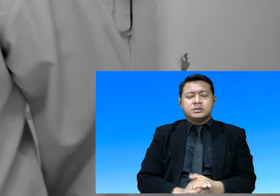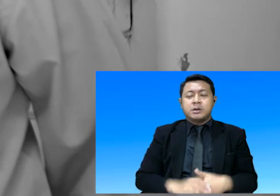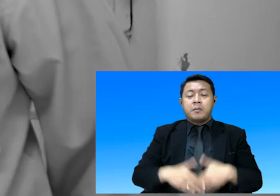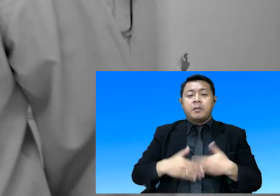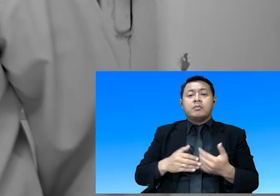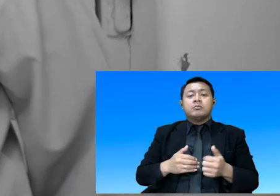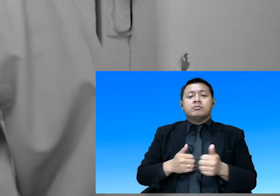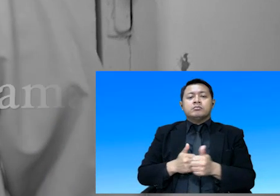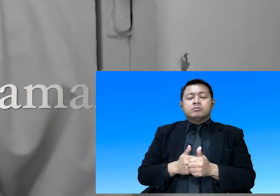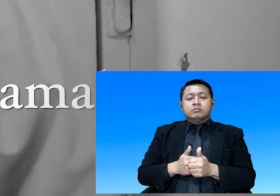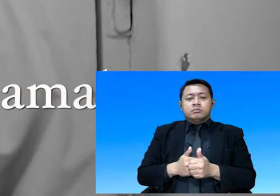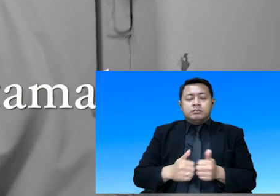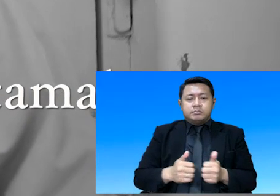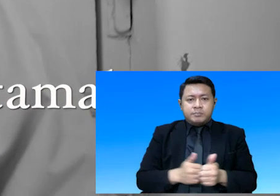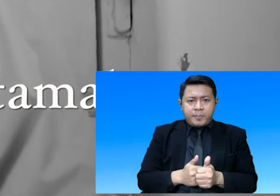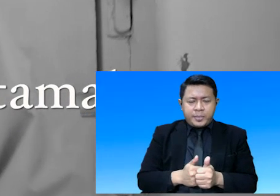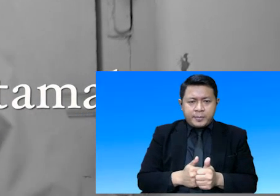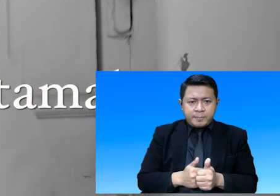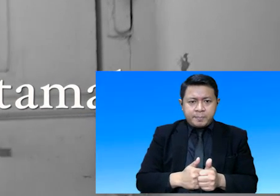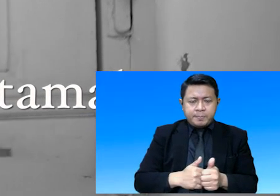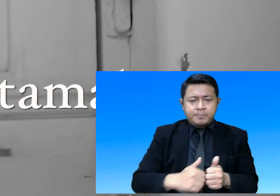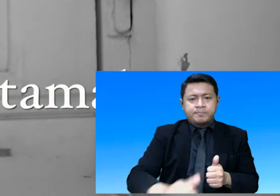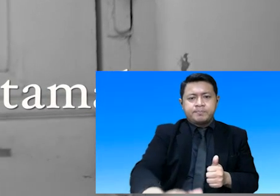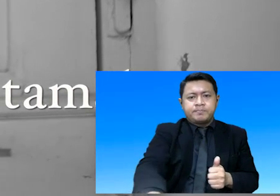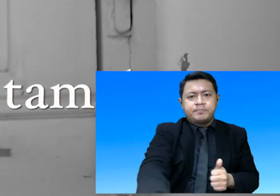yang menyerang tanpa ramah tamah.